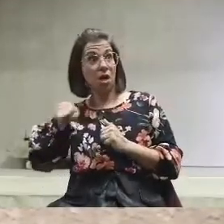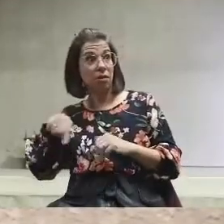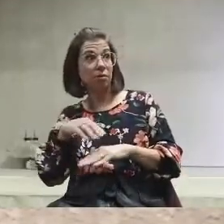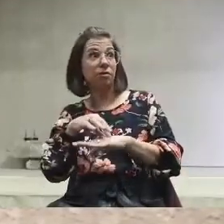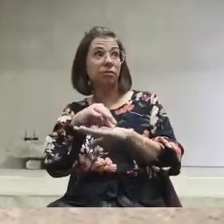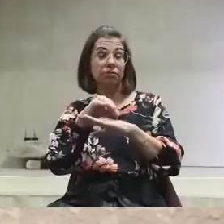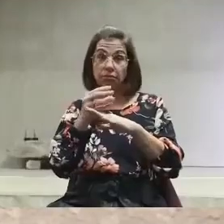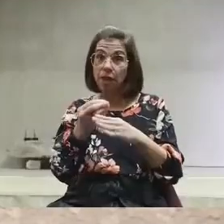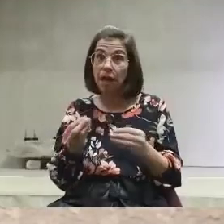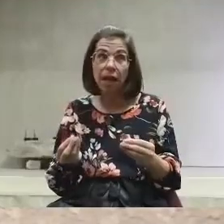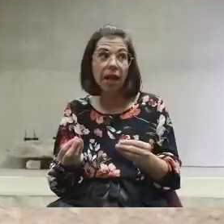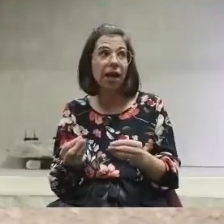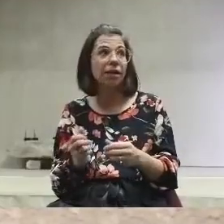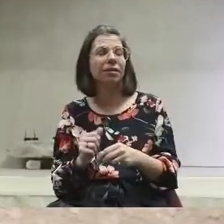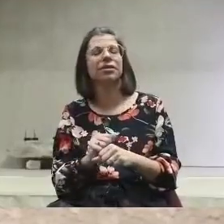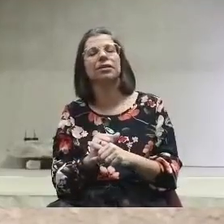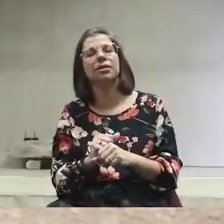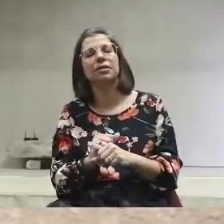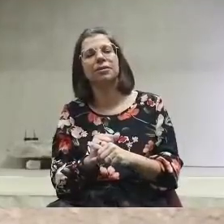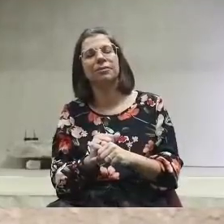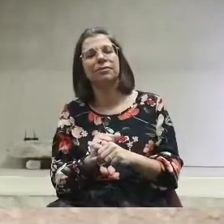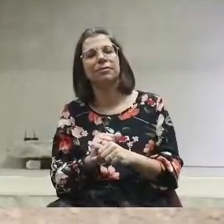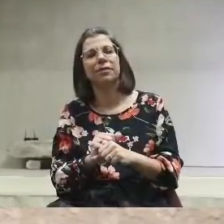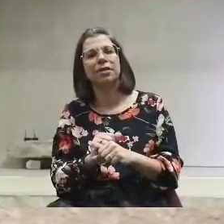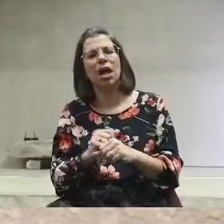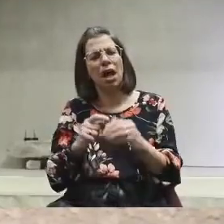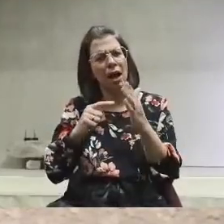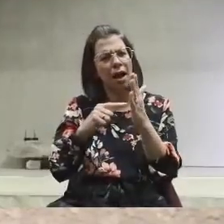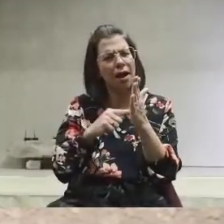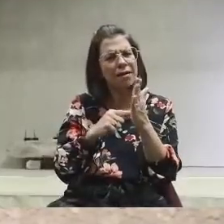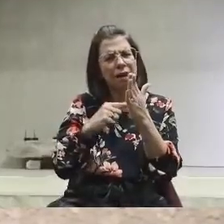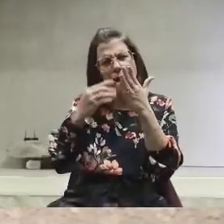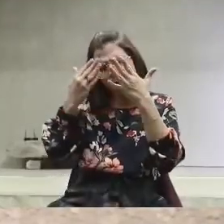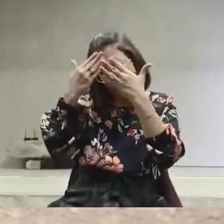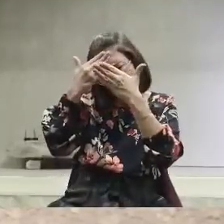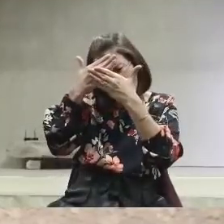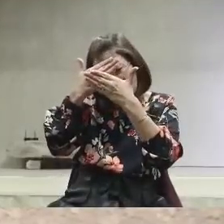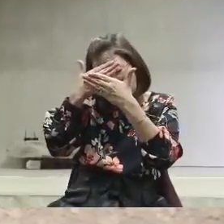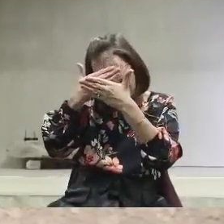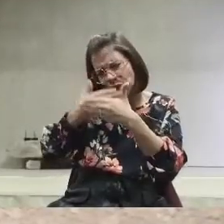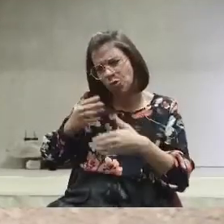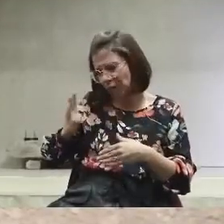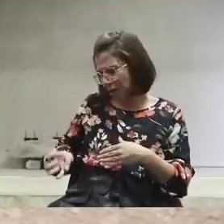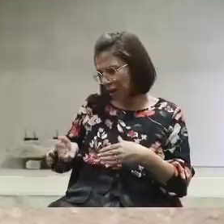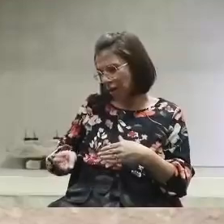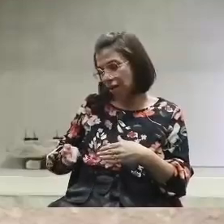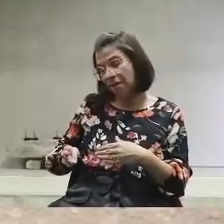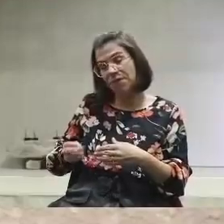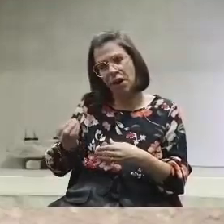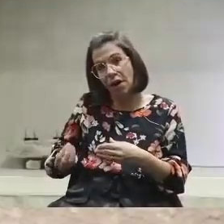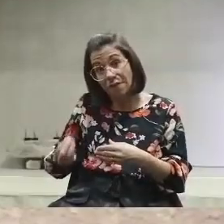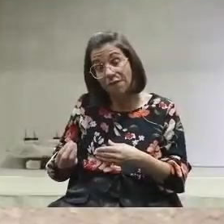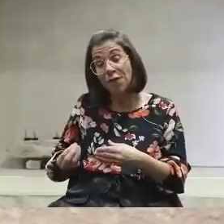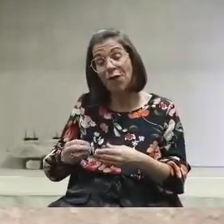ça. Moi, je me souviens d'un de nos enfants, il y a eu tellement